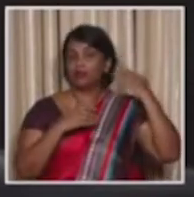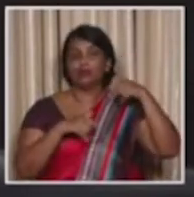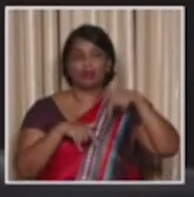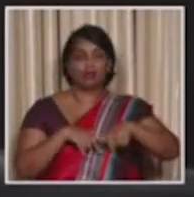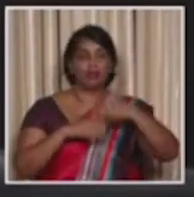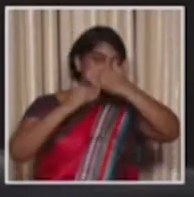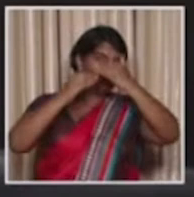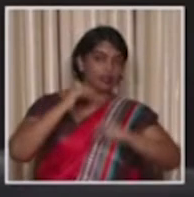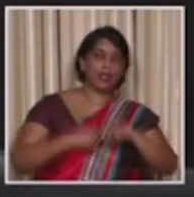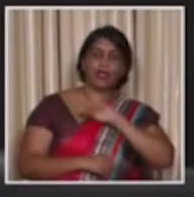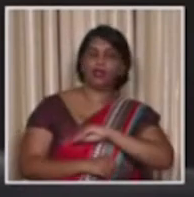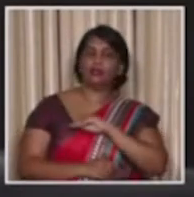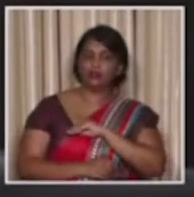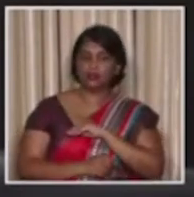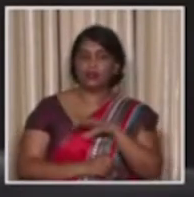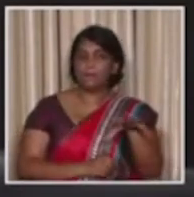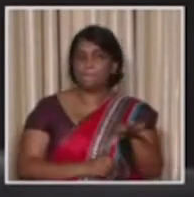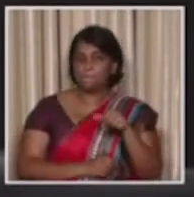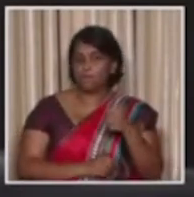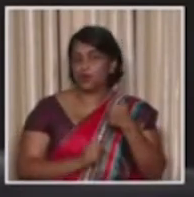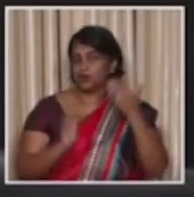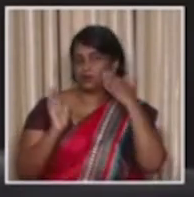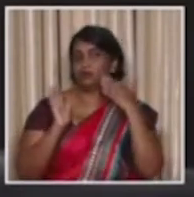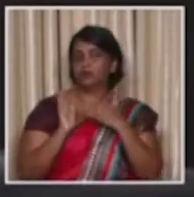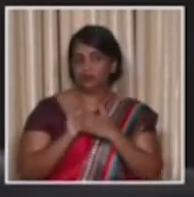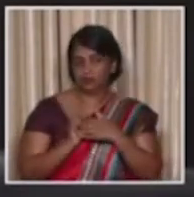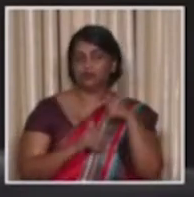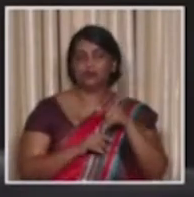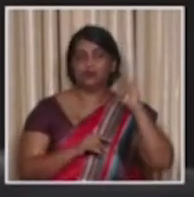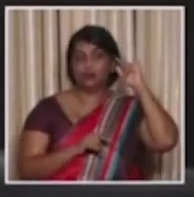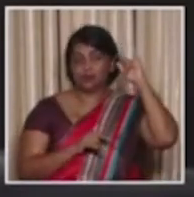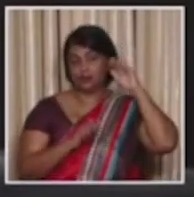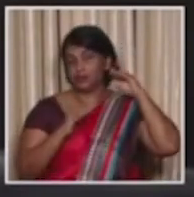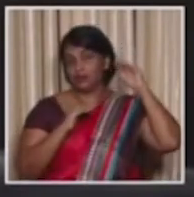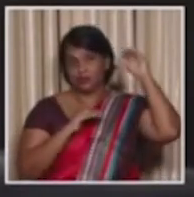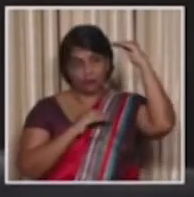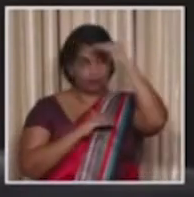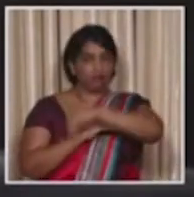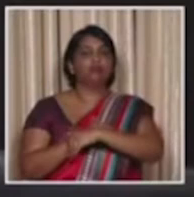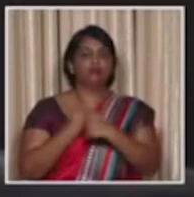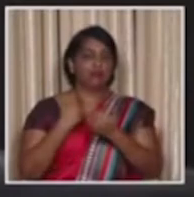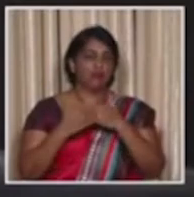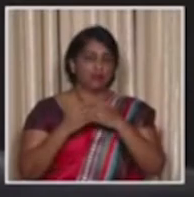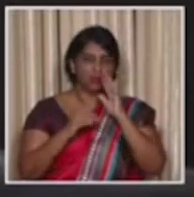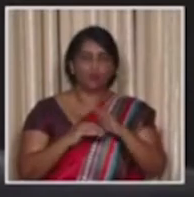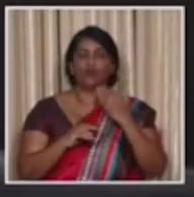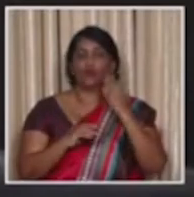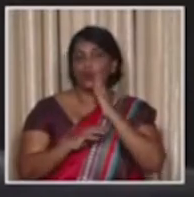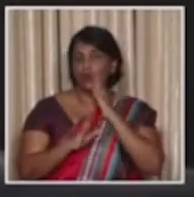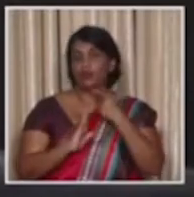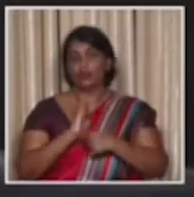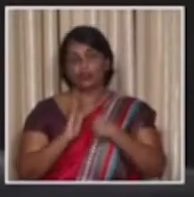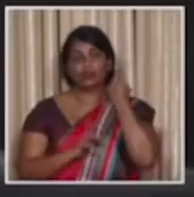ආදායම් උත්පාදනය සඳහා යොදා ගැනීමත් යන කරුණු සලකා බලා මෙම කොටස ගුවන්ගතව ඉඳිවිය යුතු බව විදේශීය හා